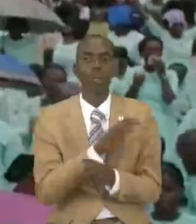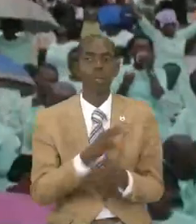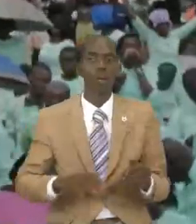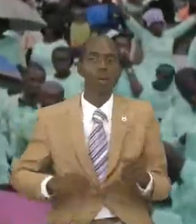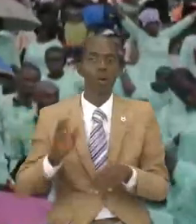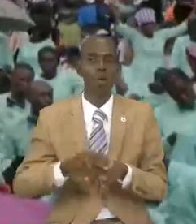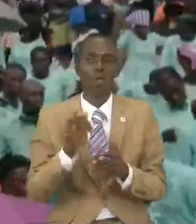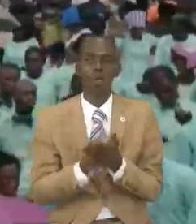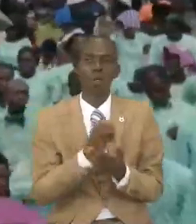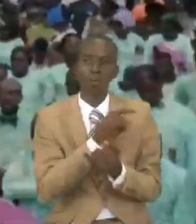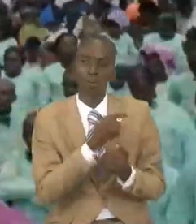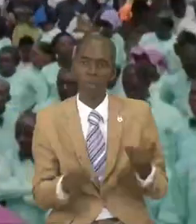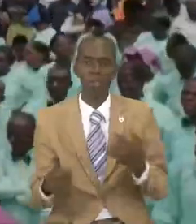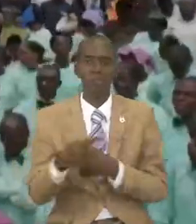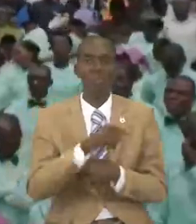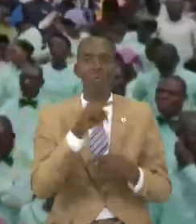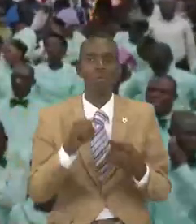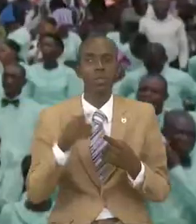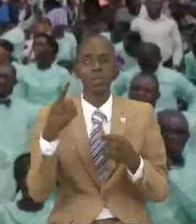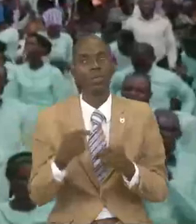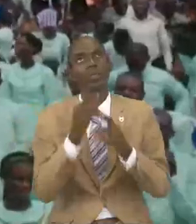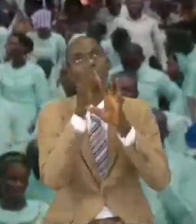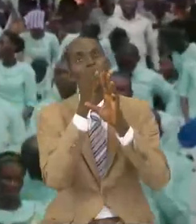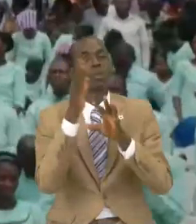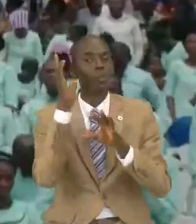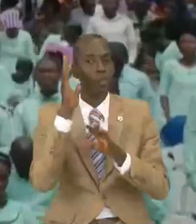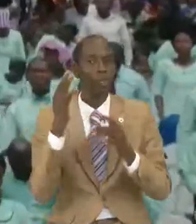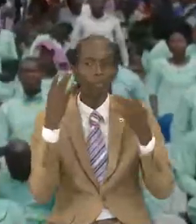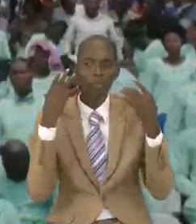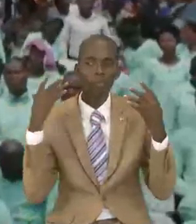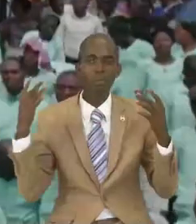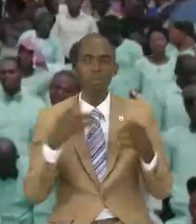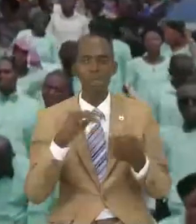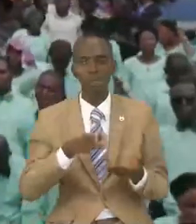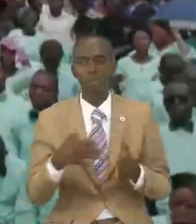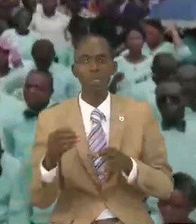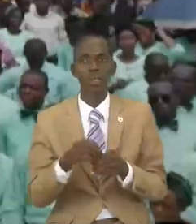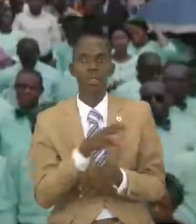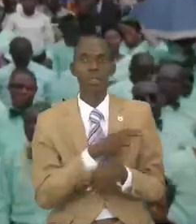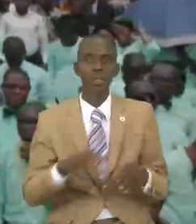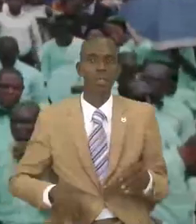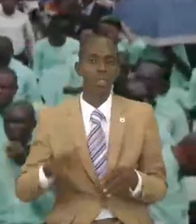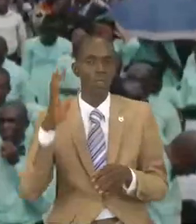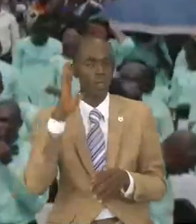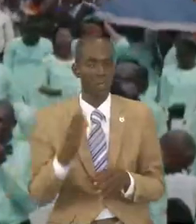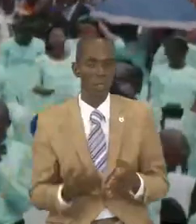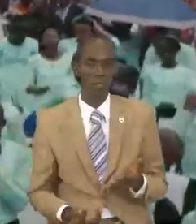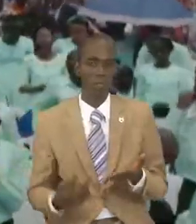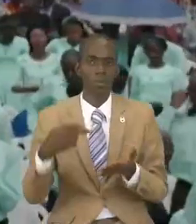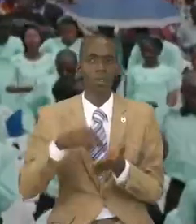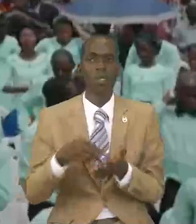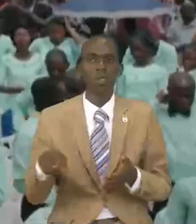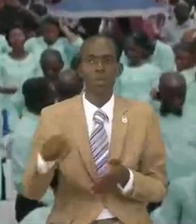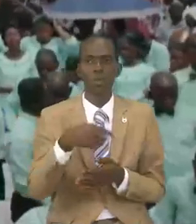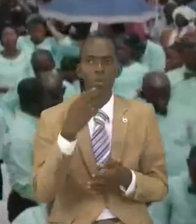dernier jour, lorsque la trompette sonnera et que les morts en Christ ressusciteront, et nous qui sommes